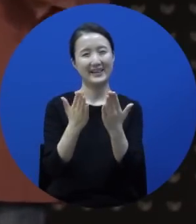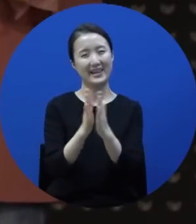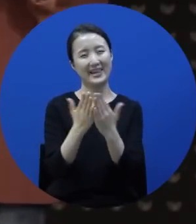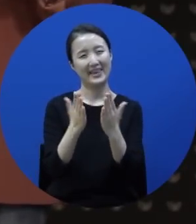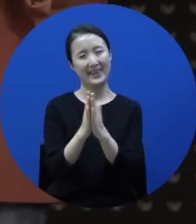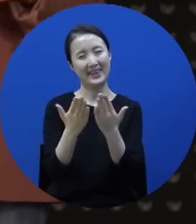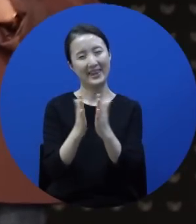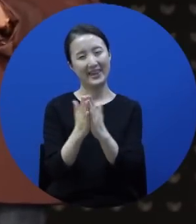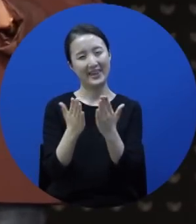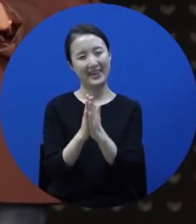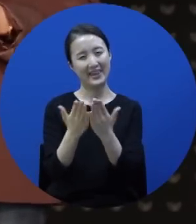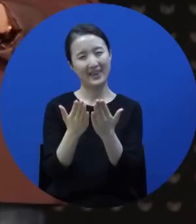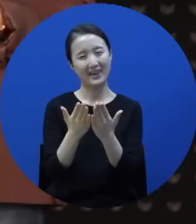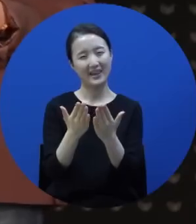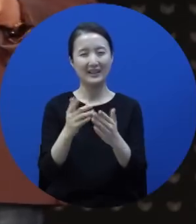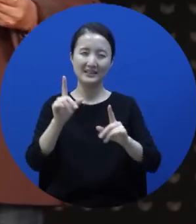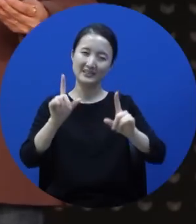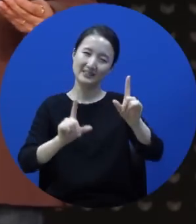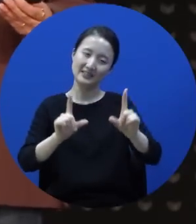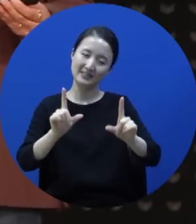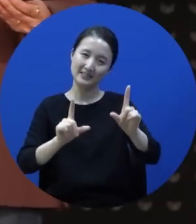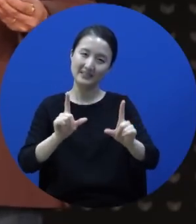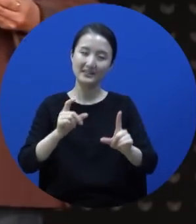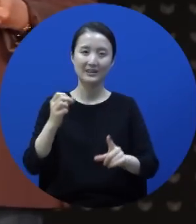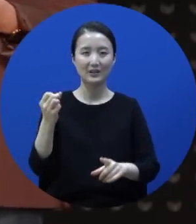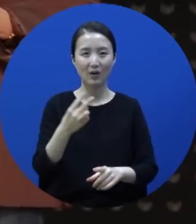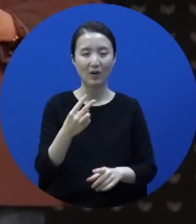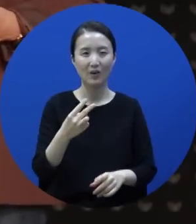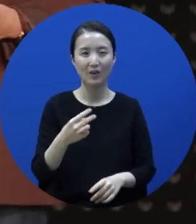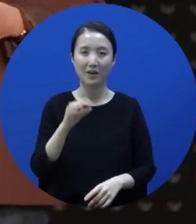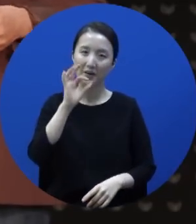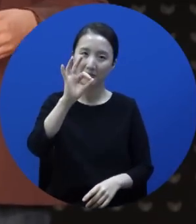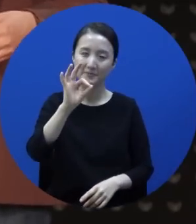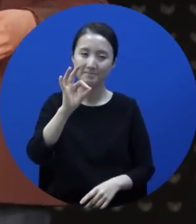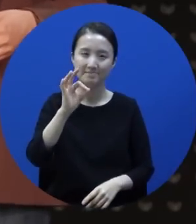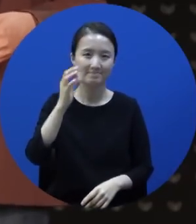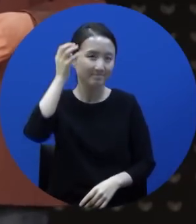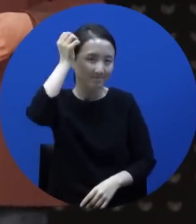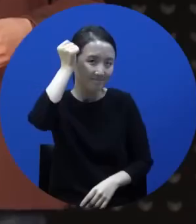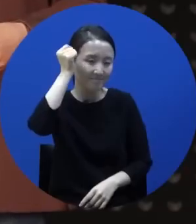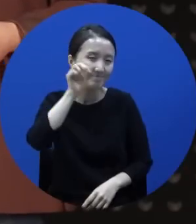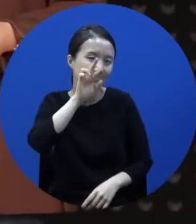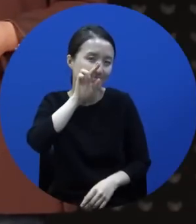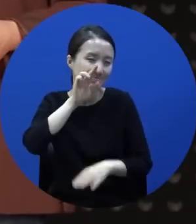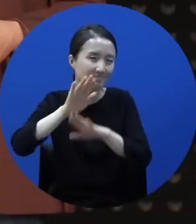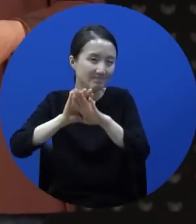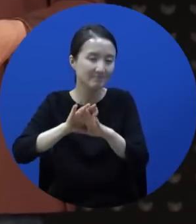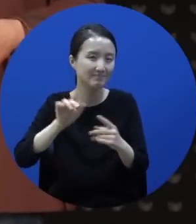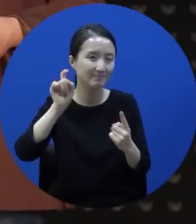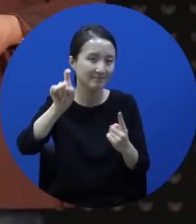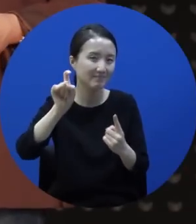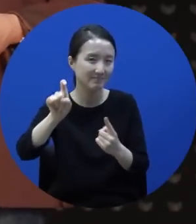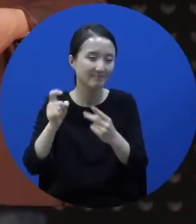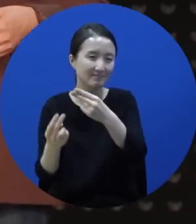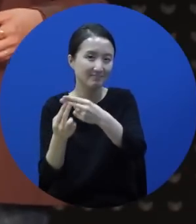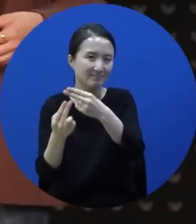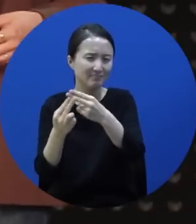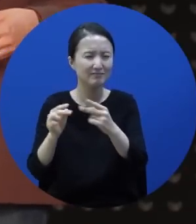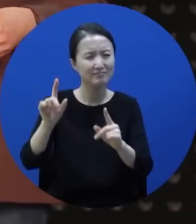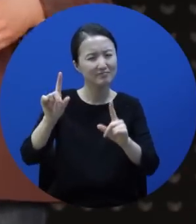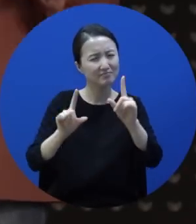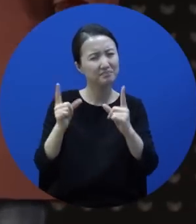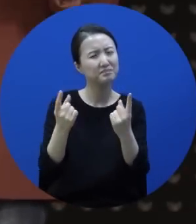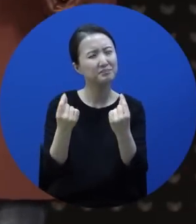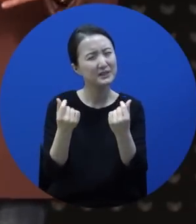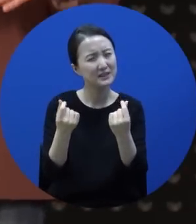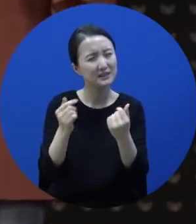그 북마크, 네, 우리가 책 보다가 이렇게 표시해두는 그런 북마크의 모양들도 있게 되죠. 그래서 그런